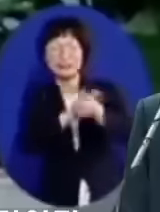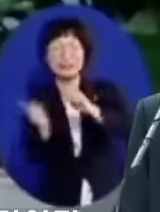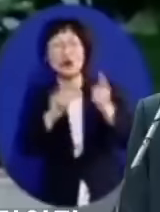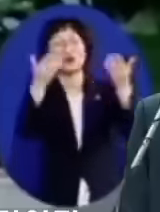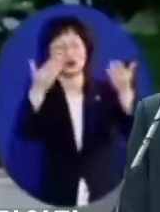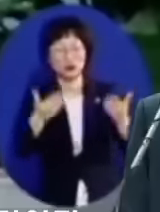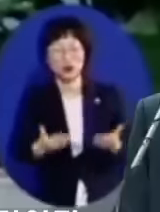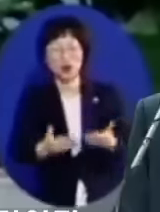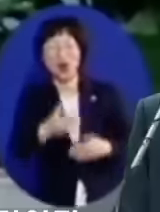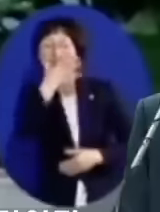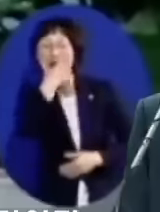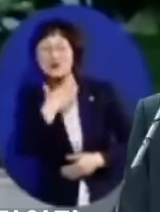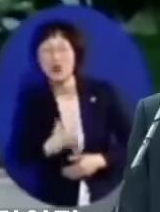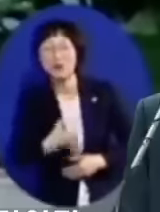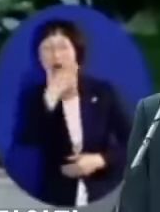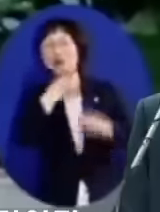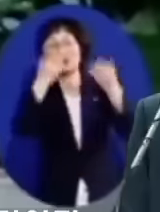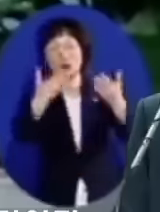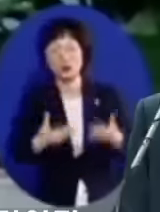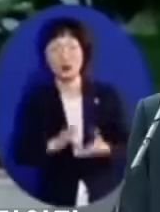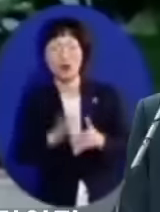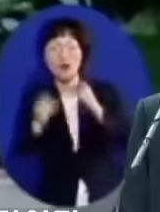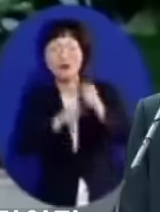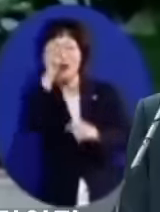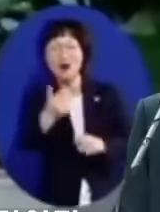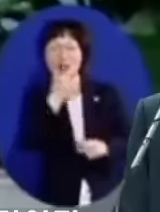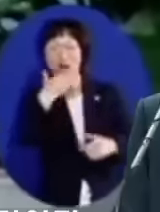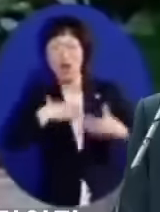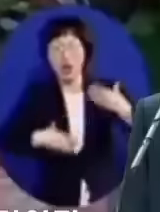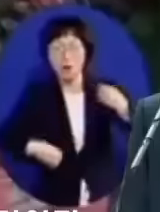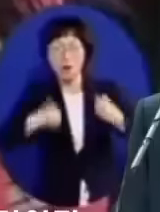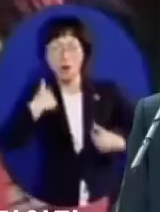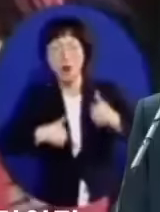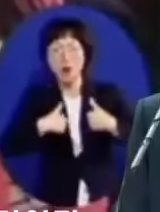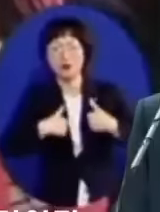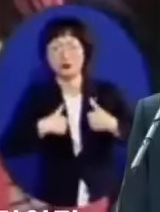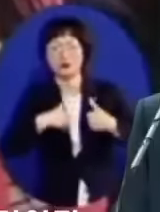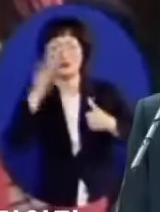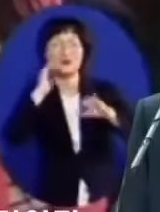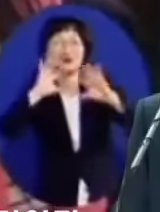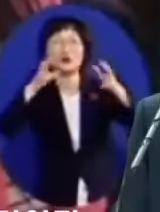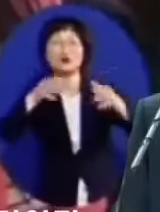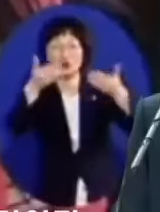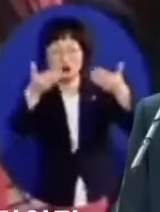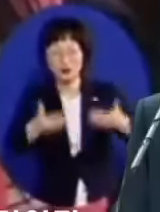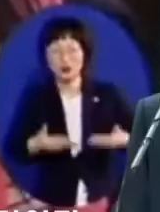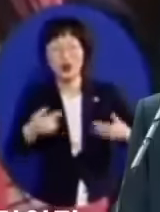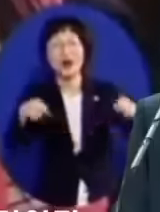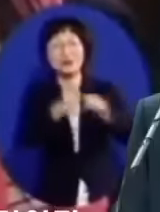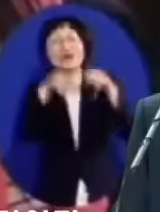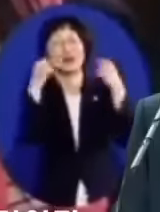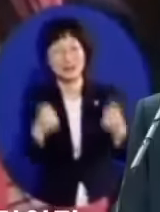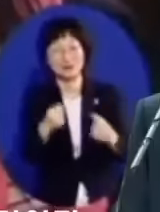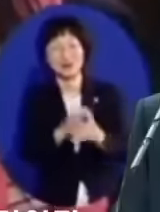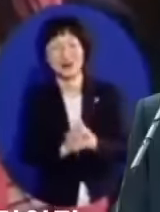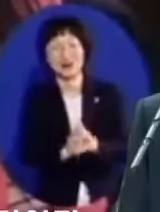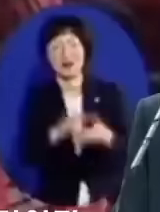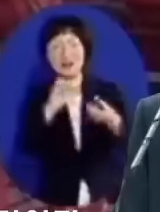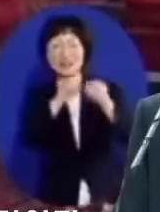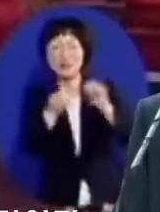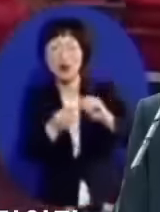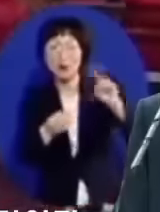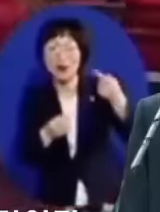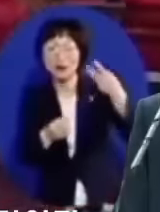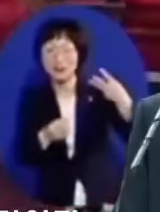주시고 아브라함의 복을 주시고 영생복락 천국을 주시고 우리와 같이 계시는 것입니다. 시편